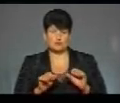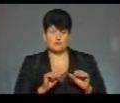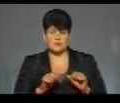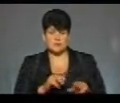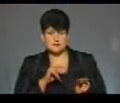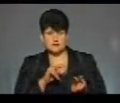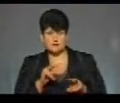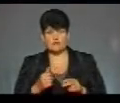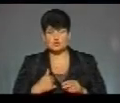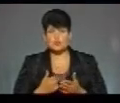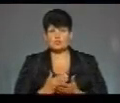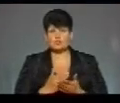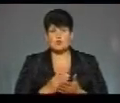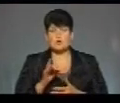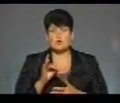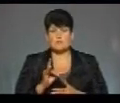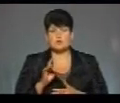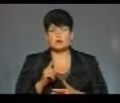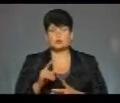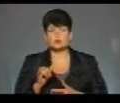слідкує військовослужбовець Роман Зубик.